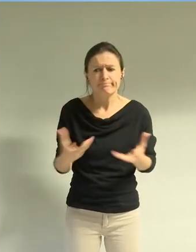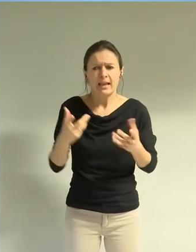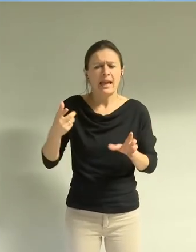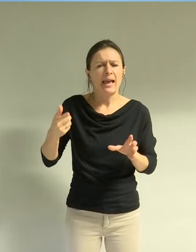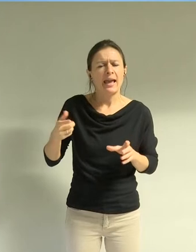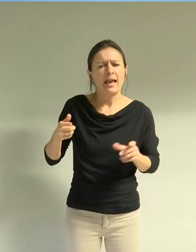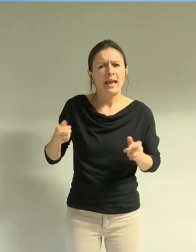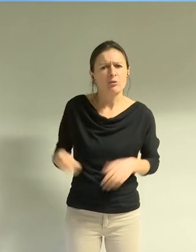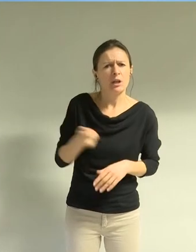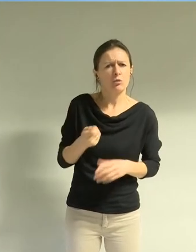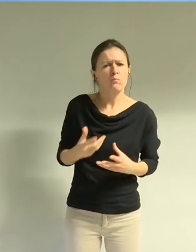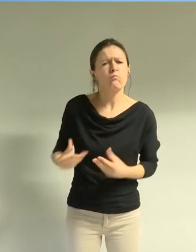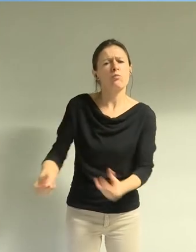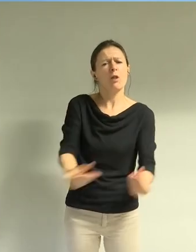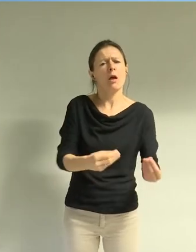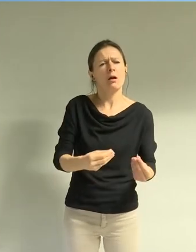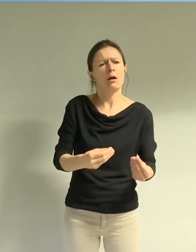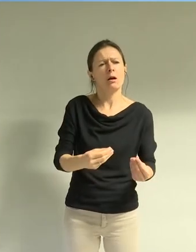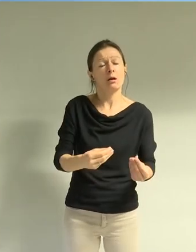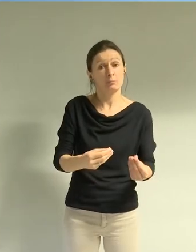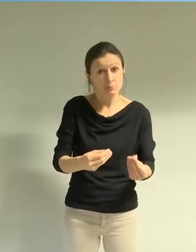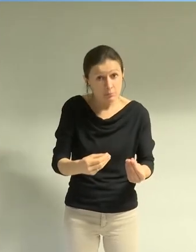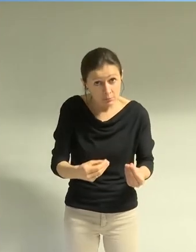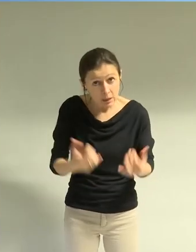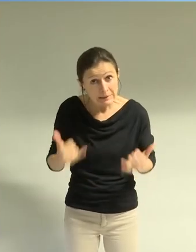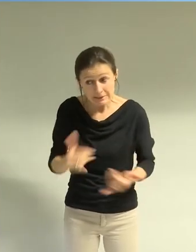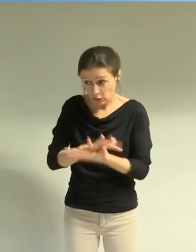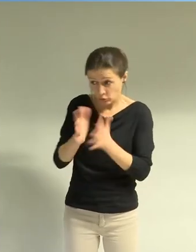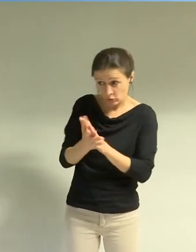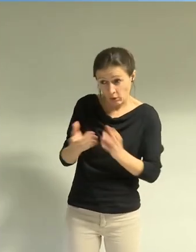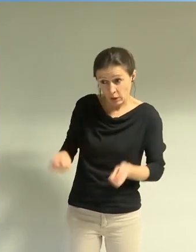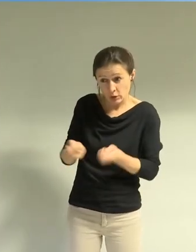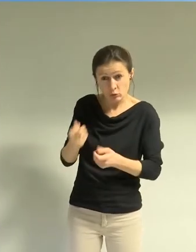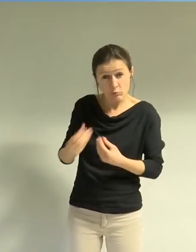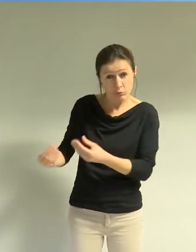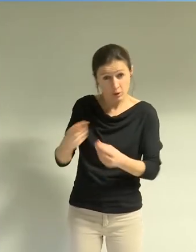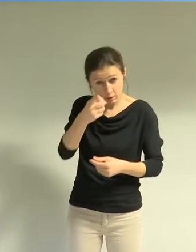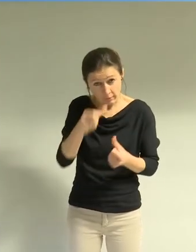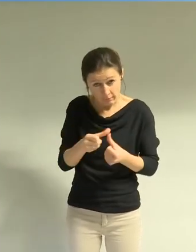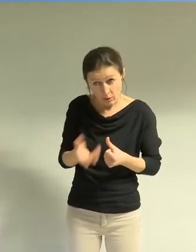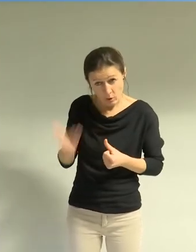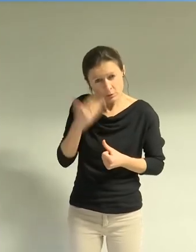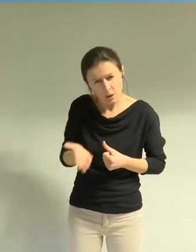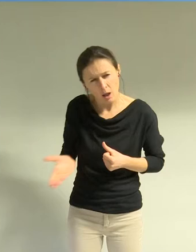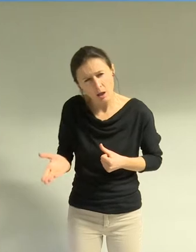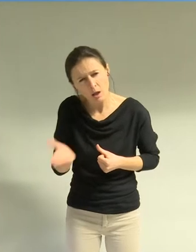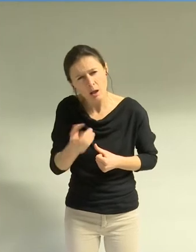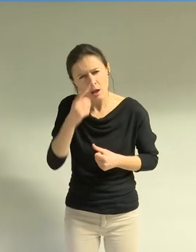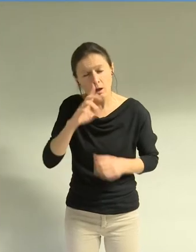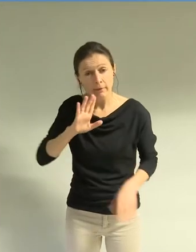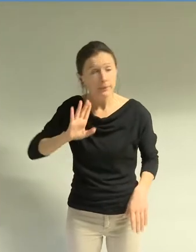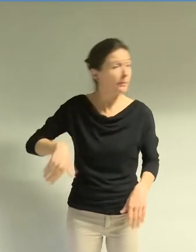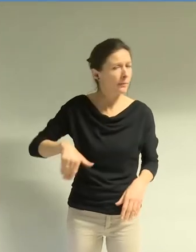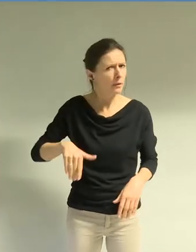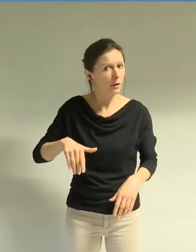ce que vous avez fait de nos associations d'éducation populaire du mépris que vous leur portez de la municipalisation à outrance que